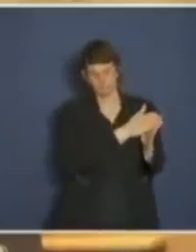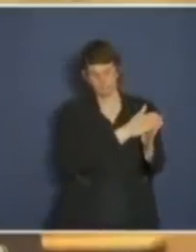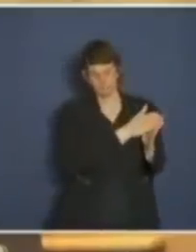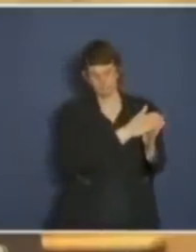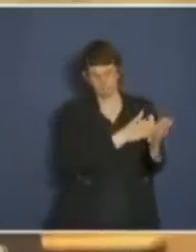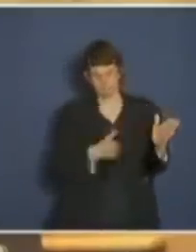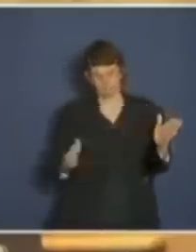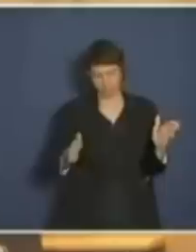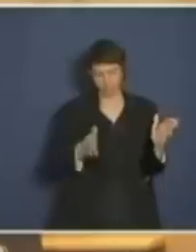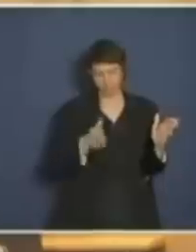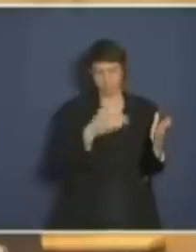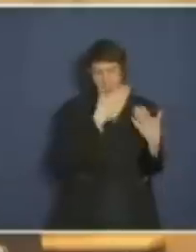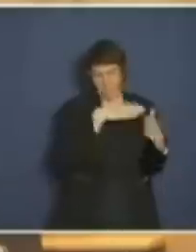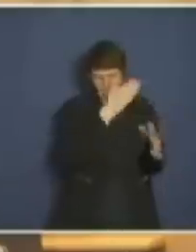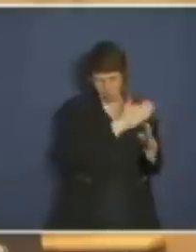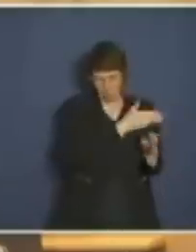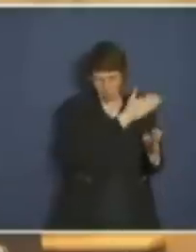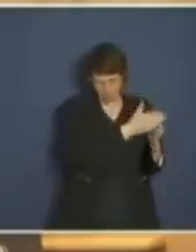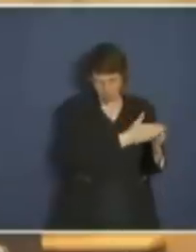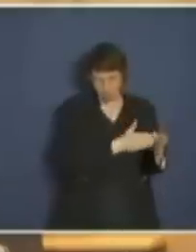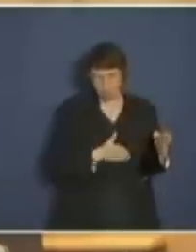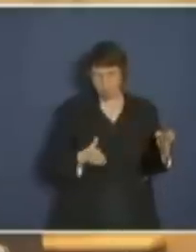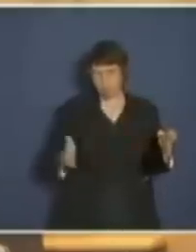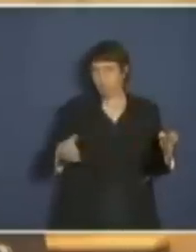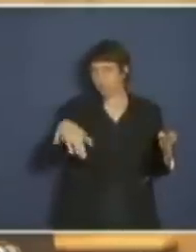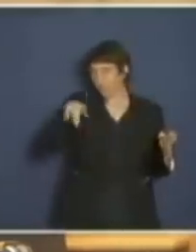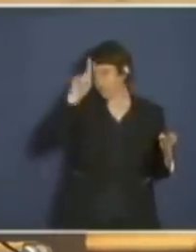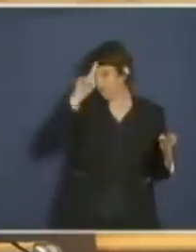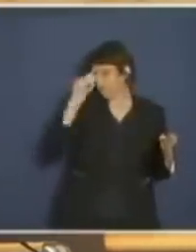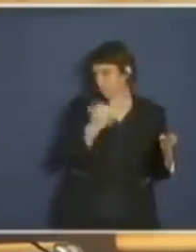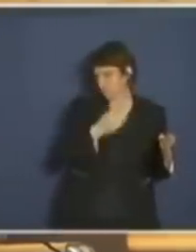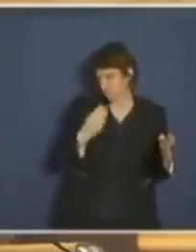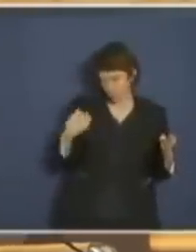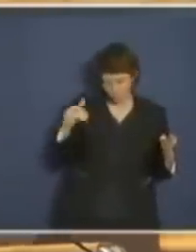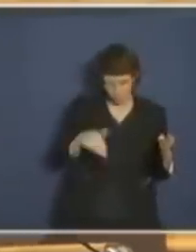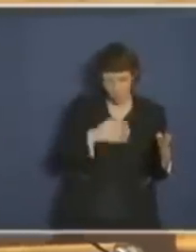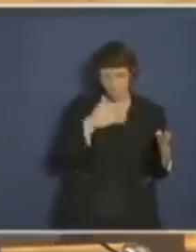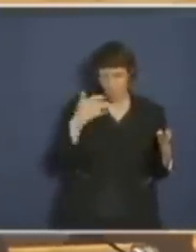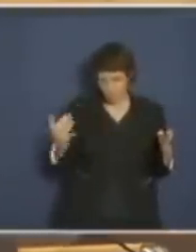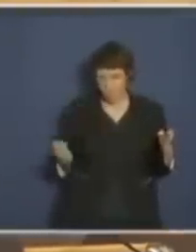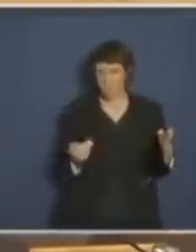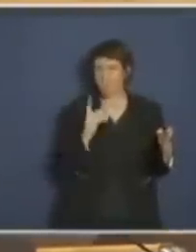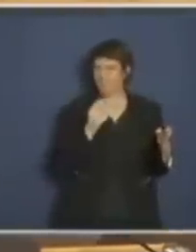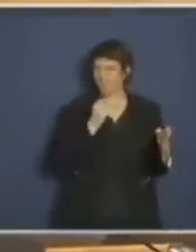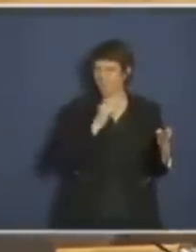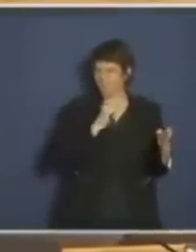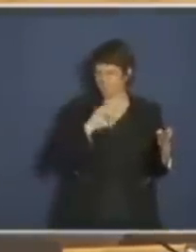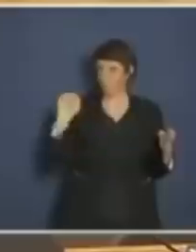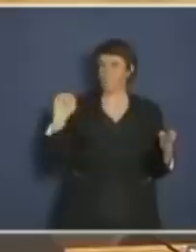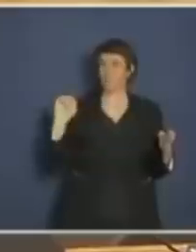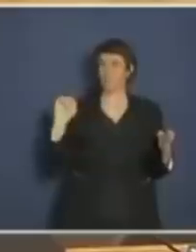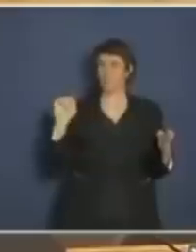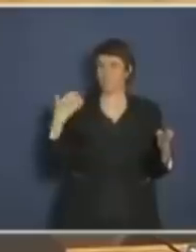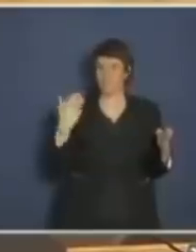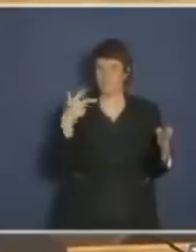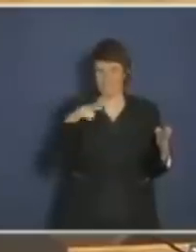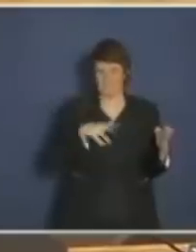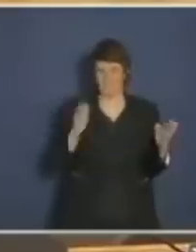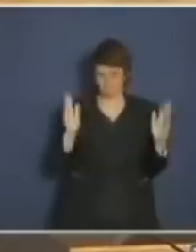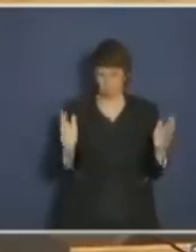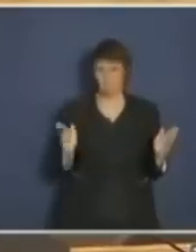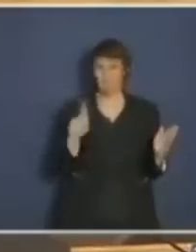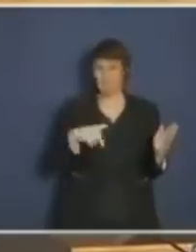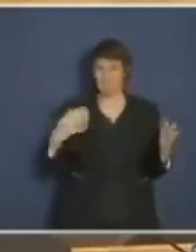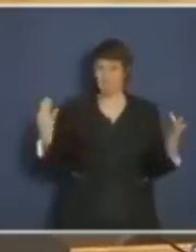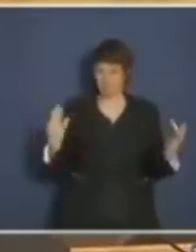ab Ende Dezember, trotz deutschen Impfstoff und so weiter, hat es also diese 3 Monate gedauert